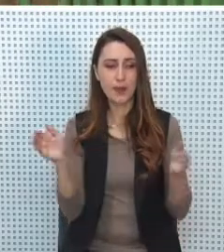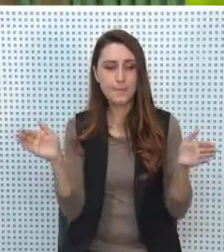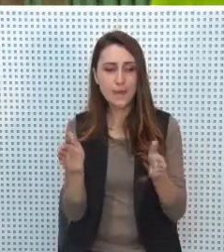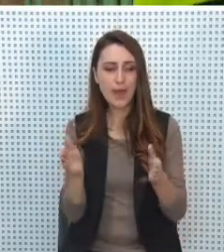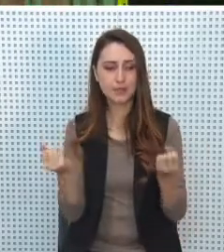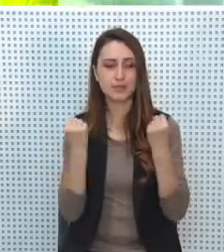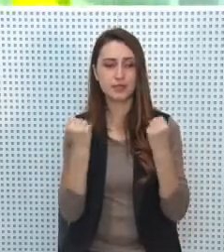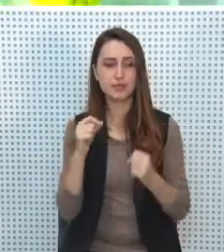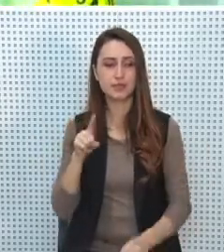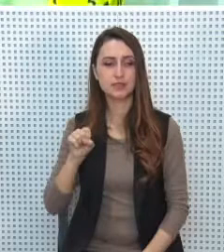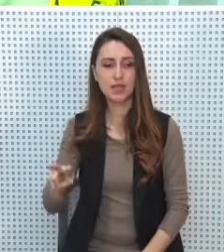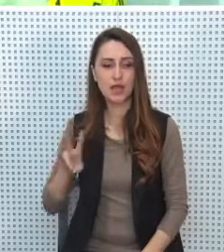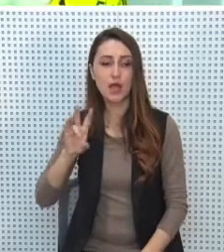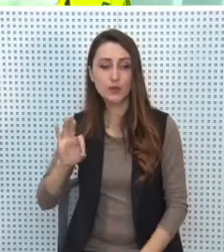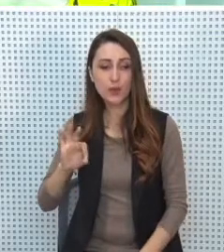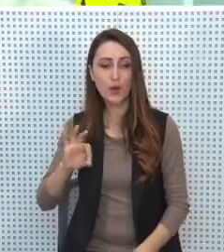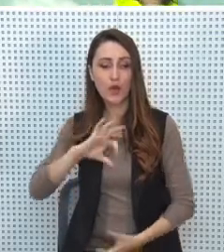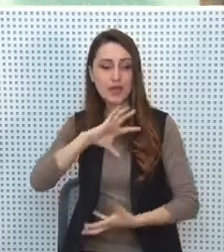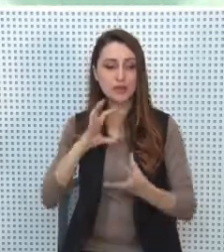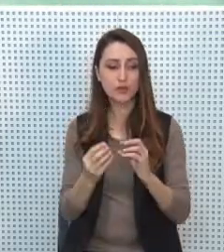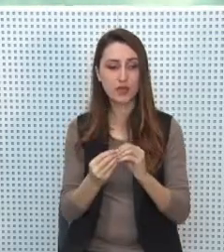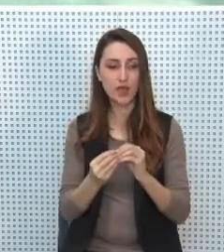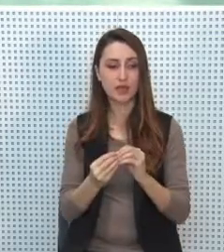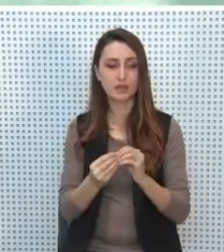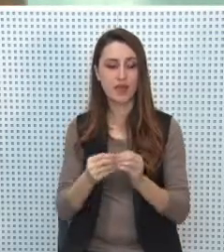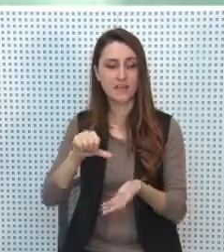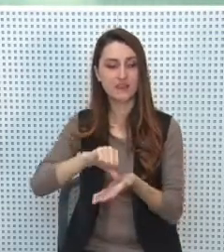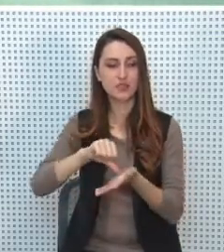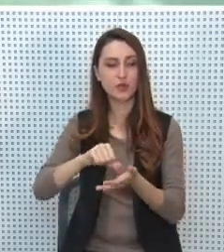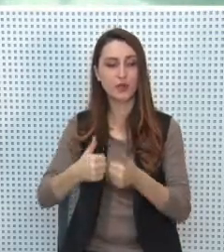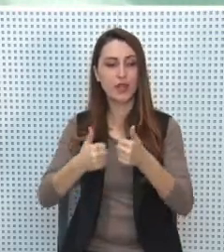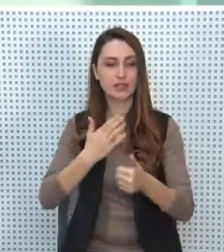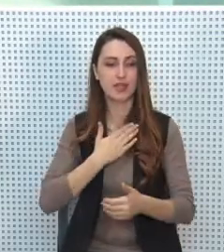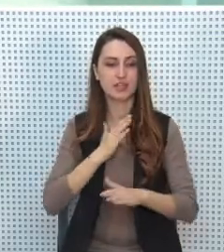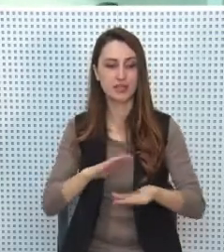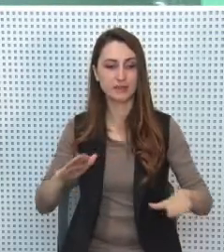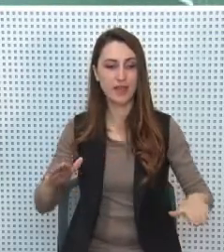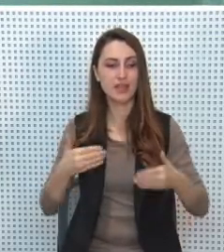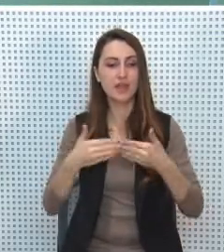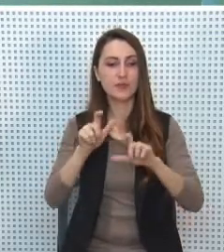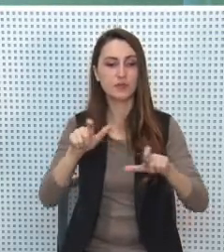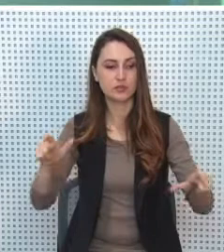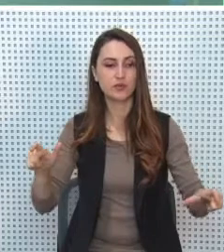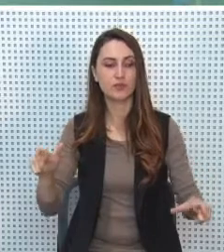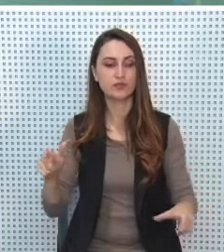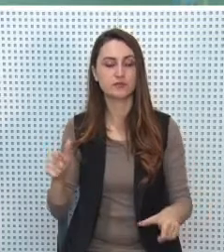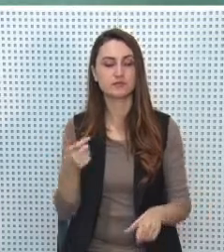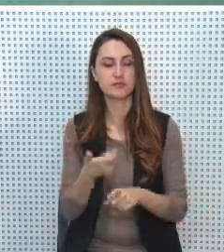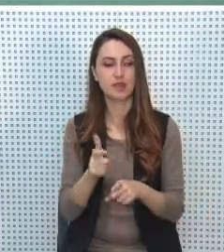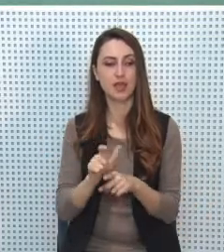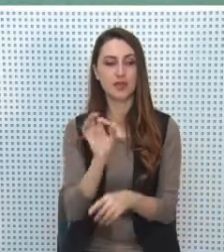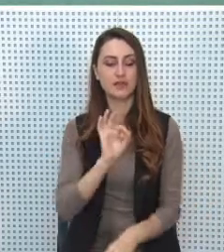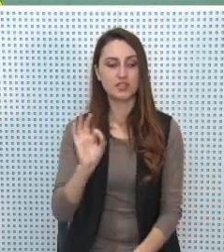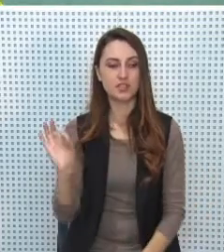но результаты выступлений наших ребят, выпускников, впечатляют. Выиграно на сурдоолимпийских играх